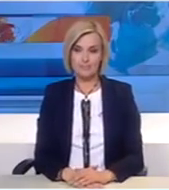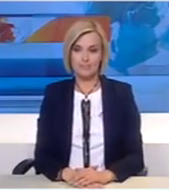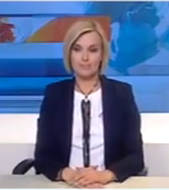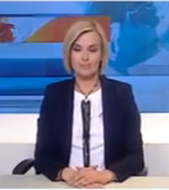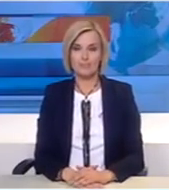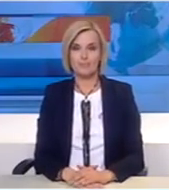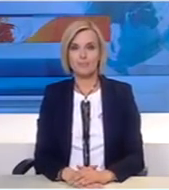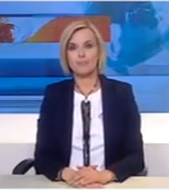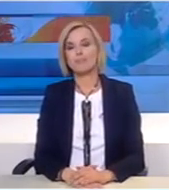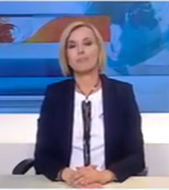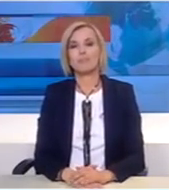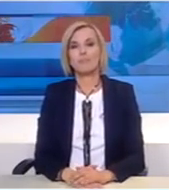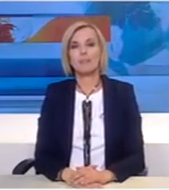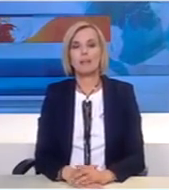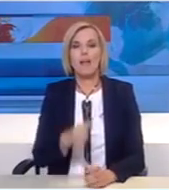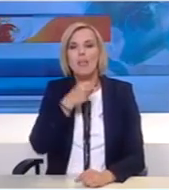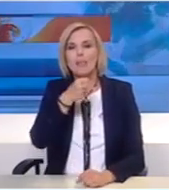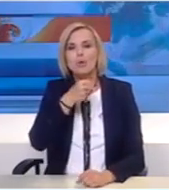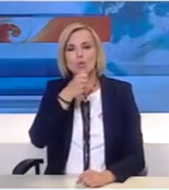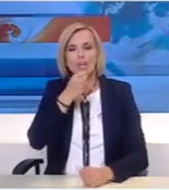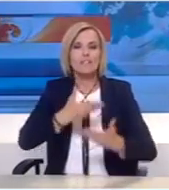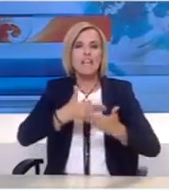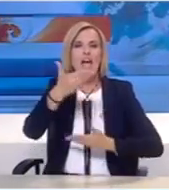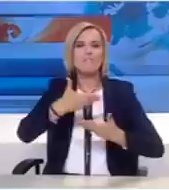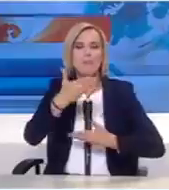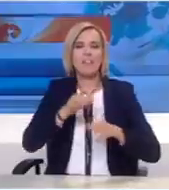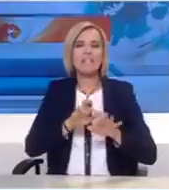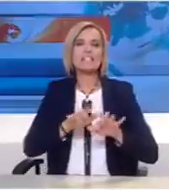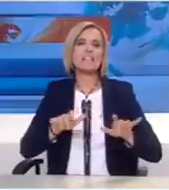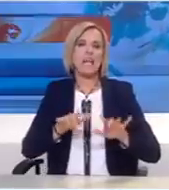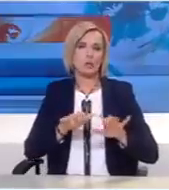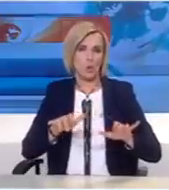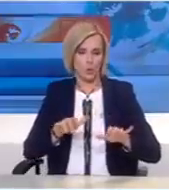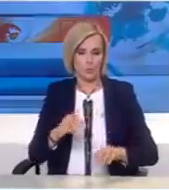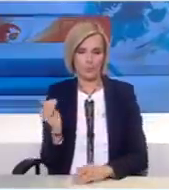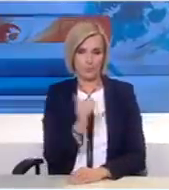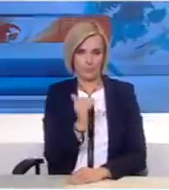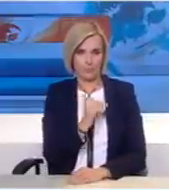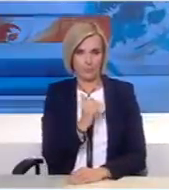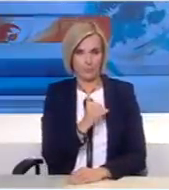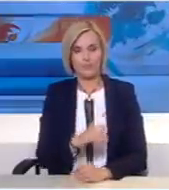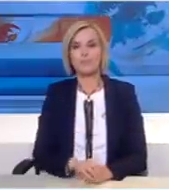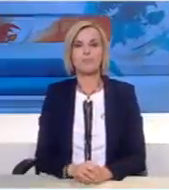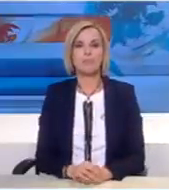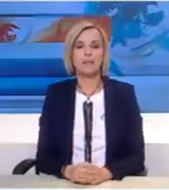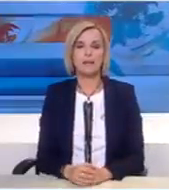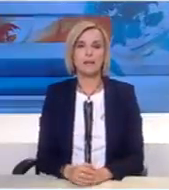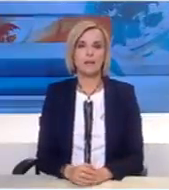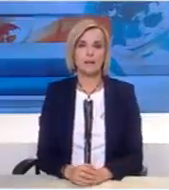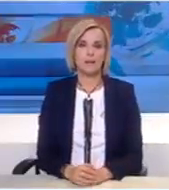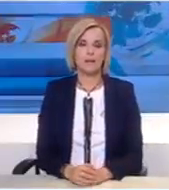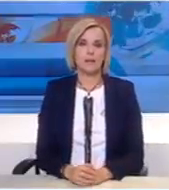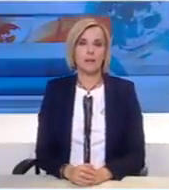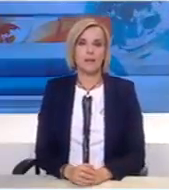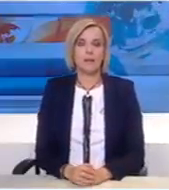Η κυρία Βέργου από την Εφημερίδα των Συντακτών. Κυρία Τσιόδρα και κύριε Χαρδαλιά, εξασφαλίζουν οι αρμόδιες αρχές την ασφάλεια στους